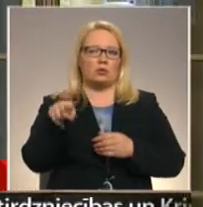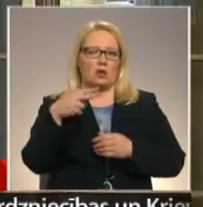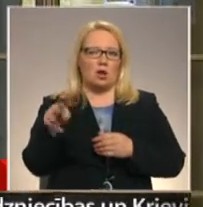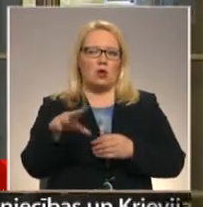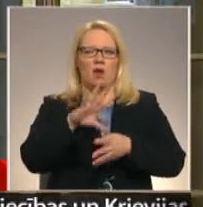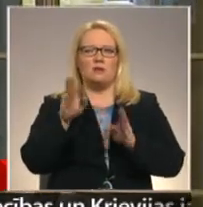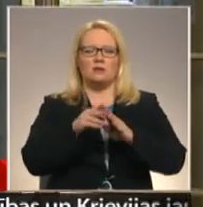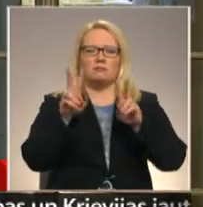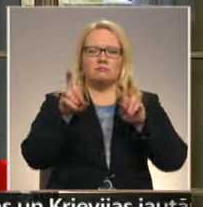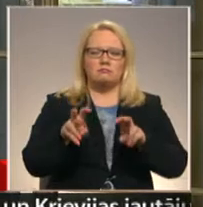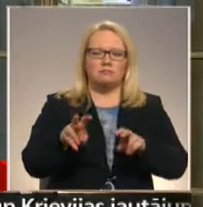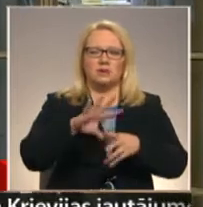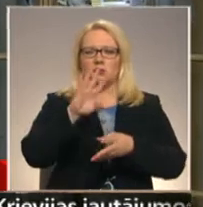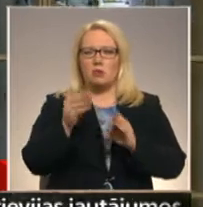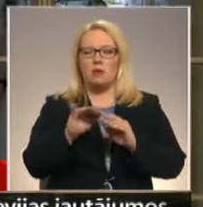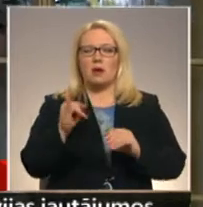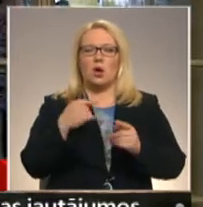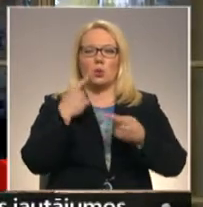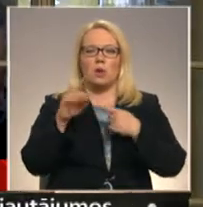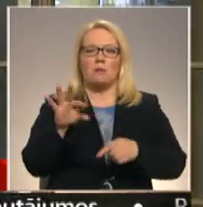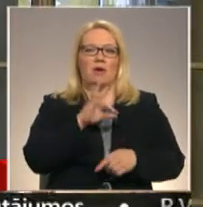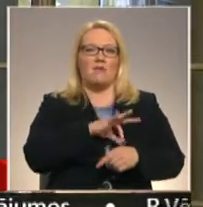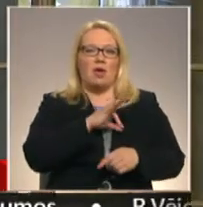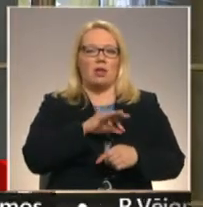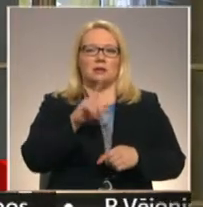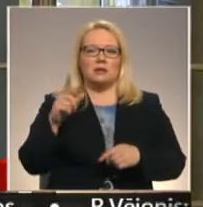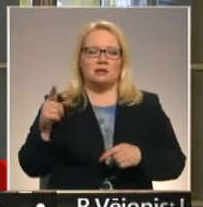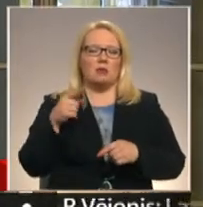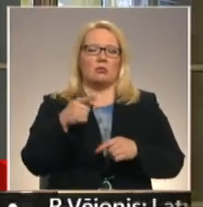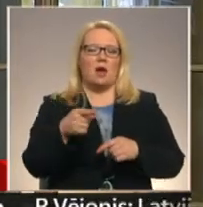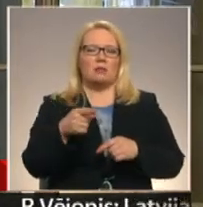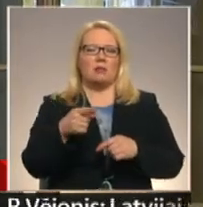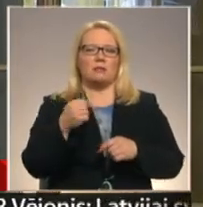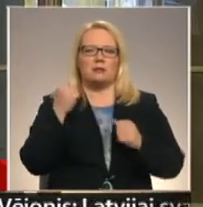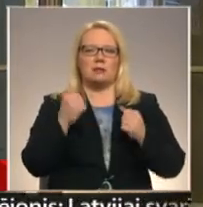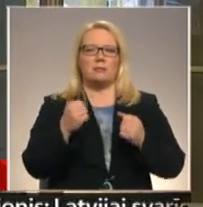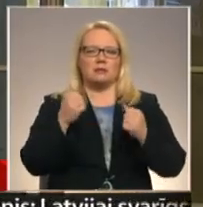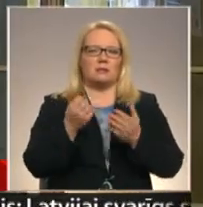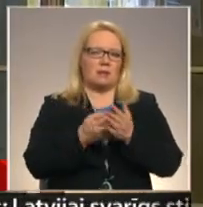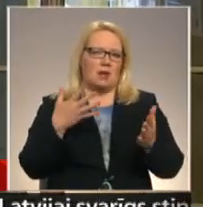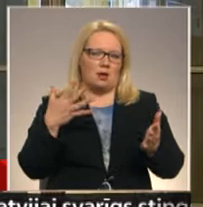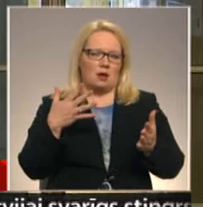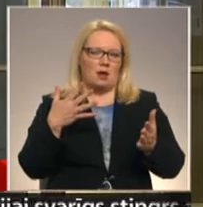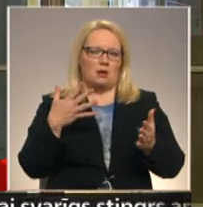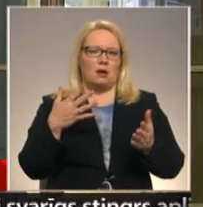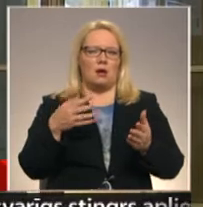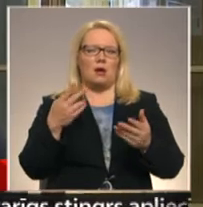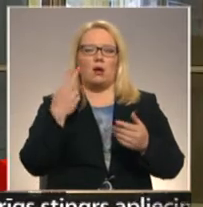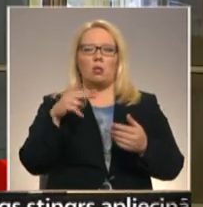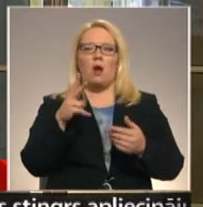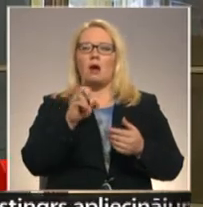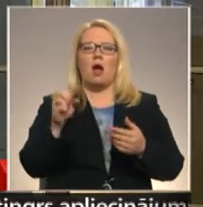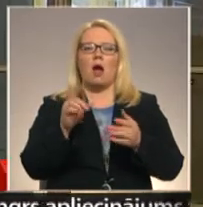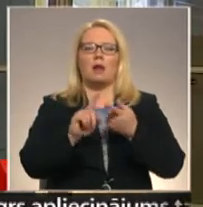mīnus ar visiem testiem, ar visu. Ja mēs runājam par veļas līdzekļiem un tādiem līdzekļiem, tad tas ir stipri dārgāk. Nu, kā ir atkarīgi